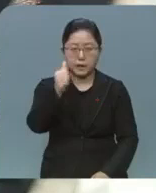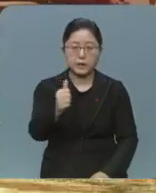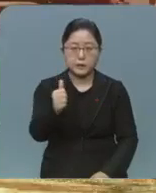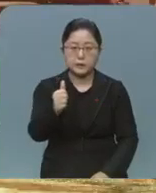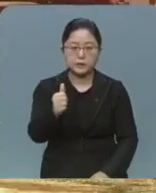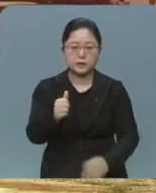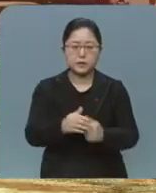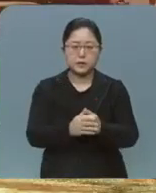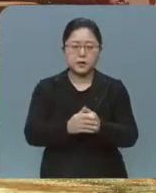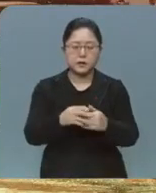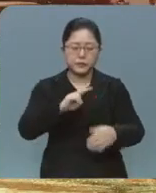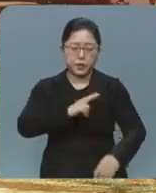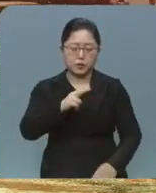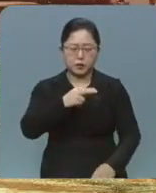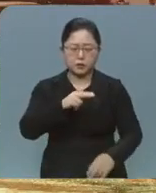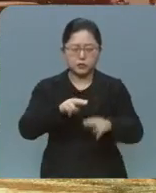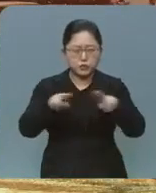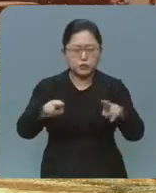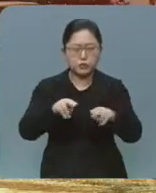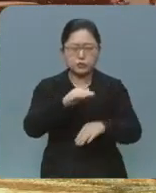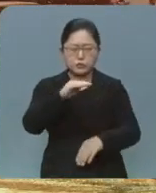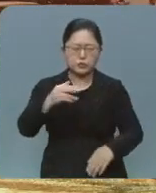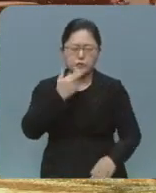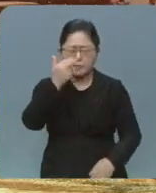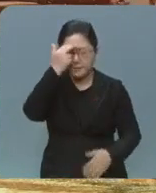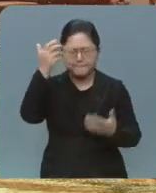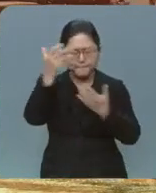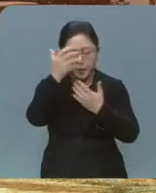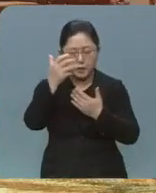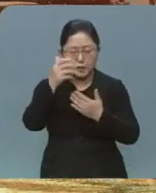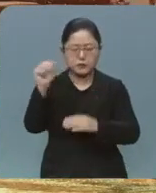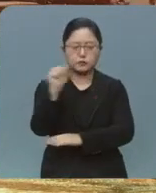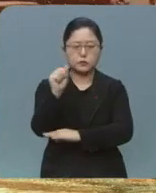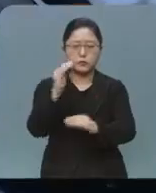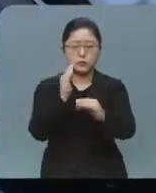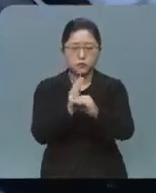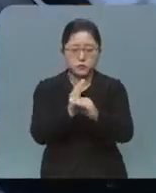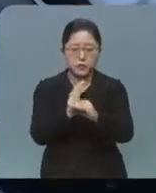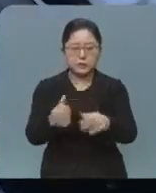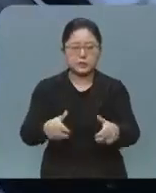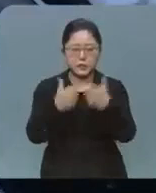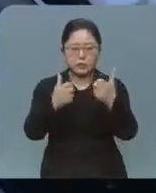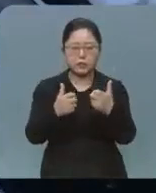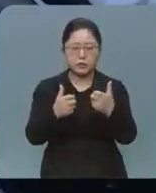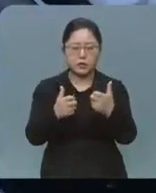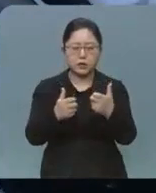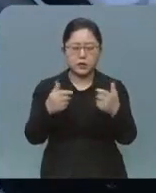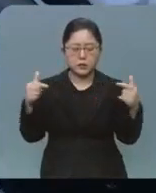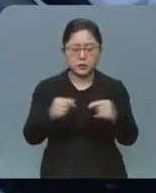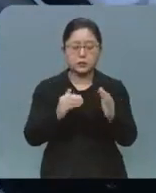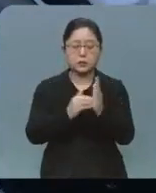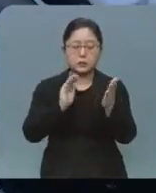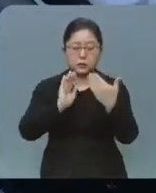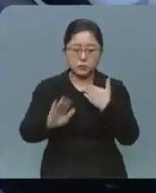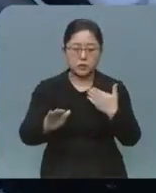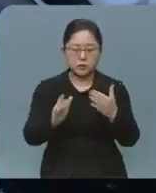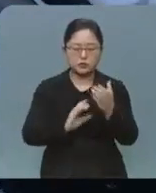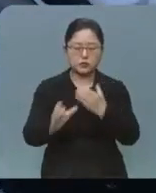A씨가 면허 취소 수준의 만취 상태에서 차를 몰다가 사고를 낸 것을 확인하고 치료가